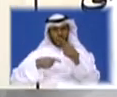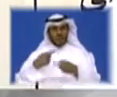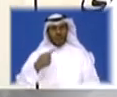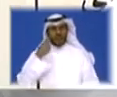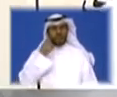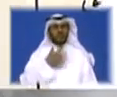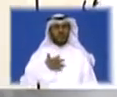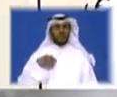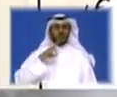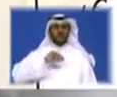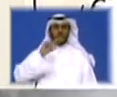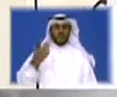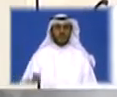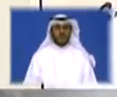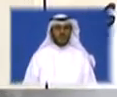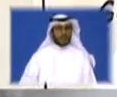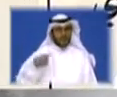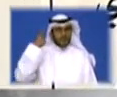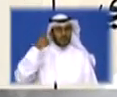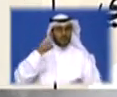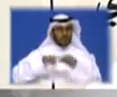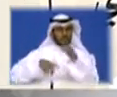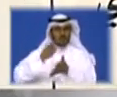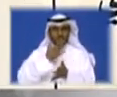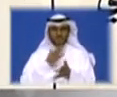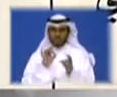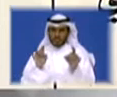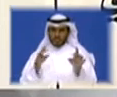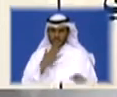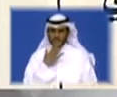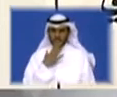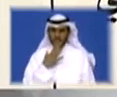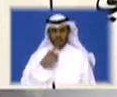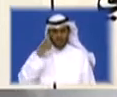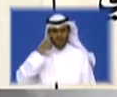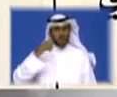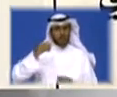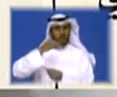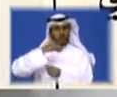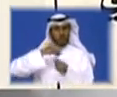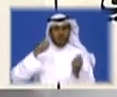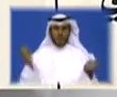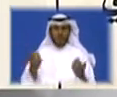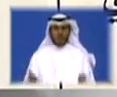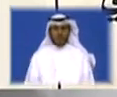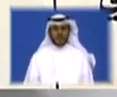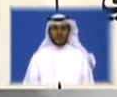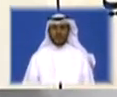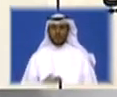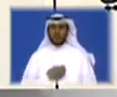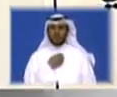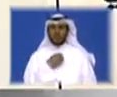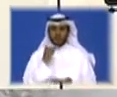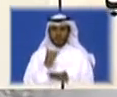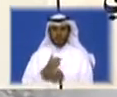تسكين أو تقليل الوصول إلى القيادات أو الوزارة، بحيث أن المواطن من يوصل إلى المدير، يوصل إلى نائب